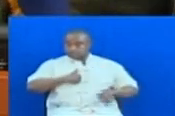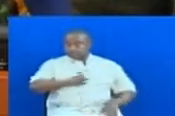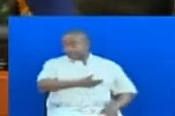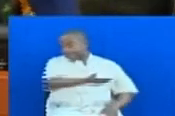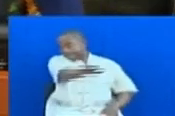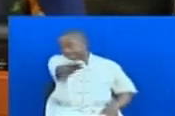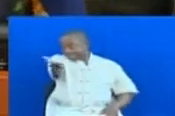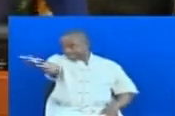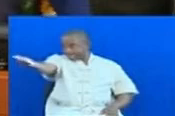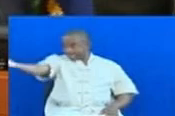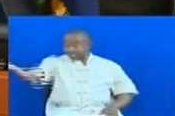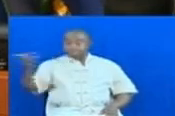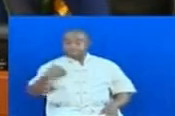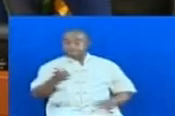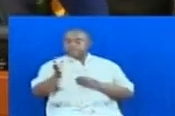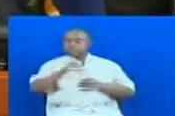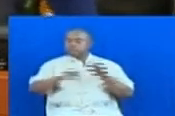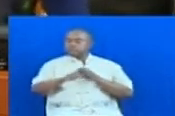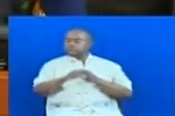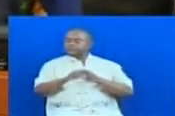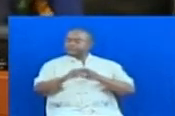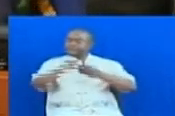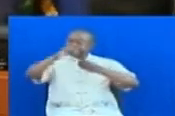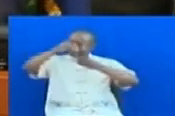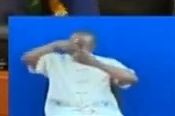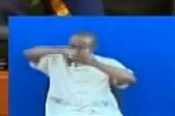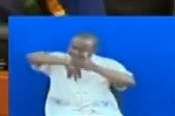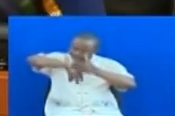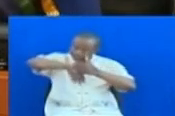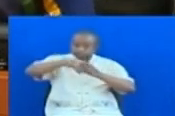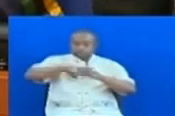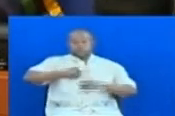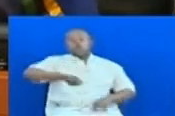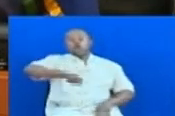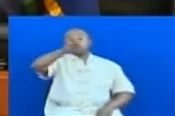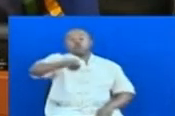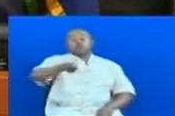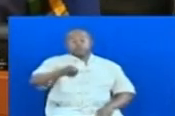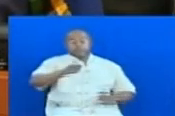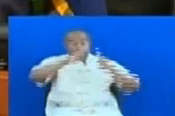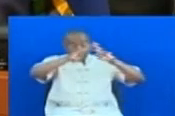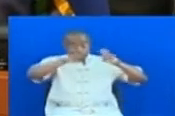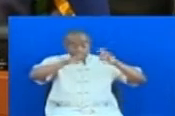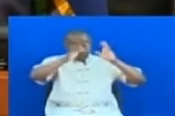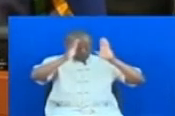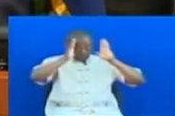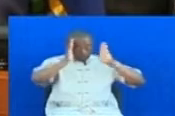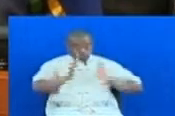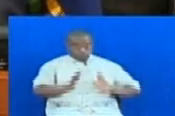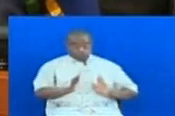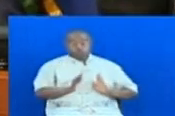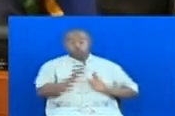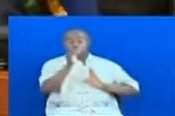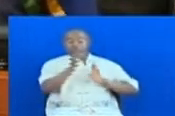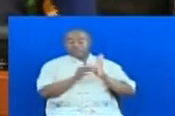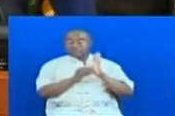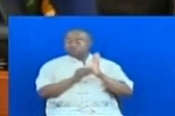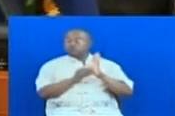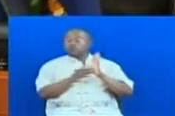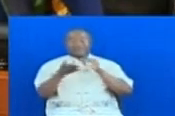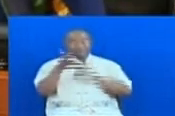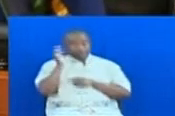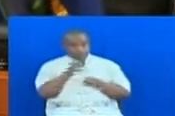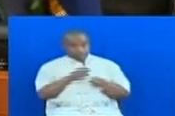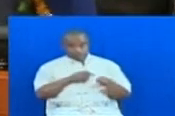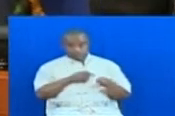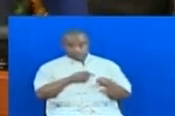kama mlivyochangia kwa kirefu kabisa kumpongeza sana mkaguzi wetu na mdhibiti wa hesabu za